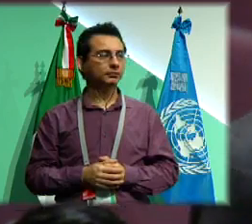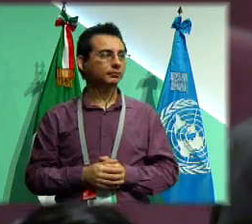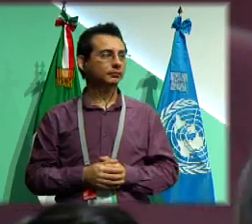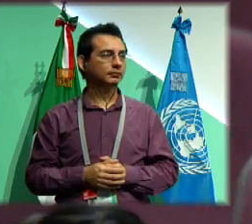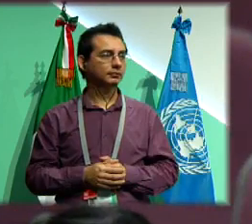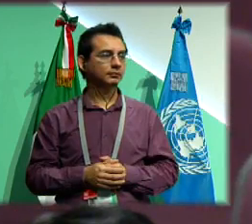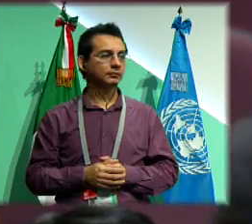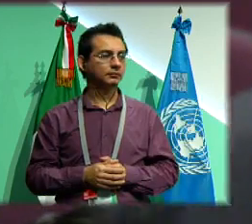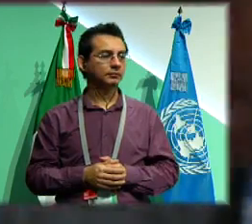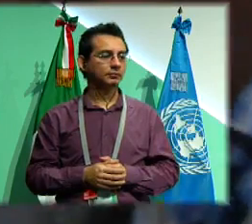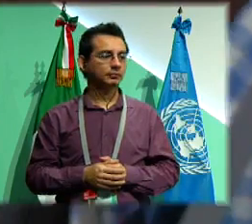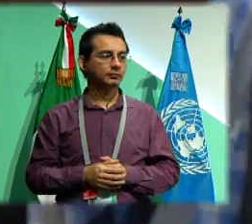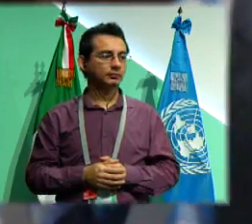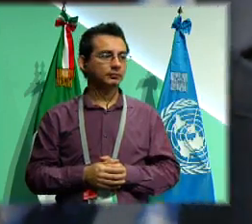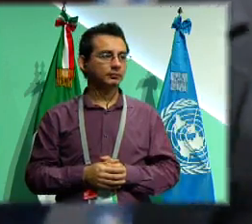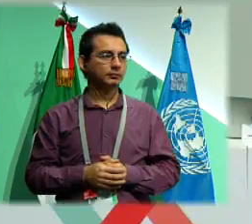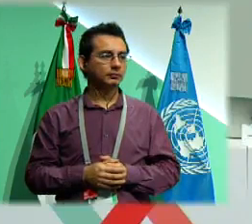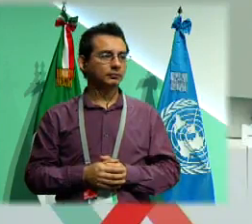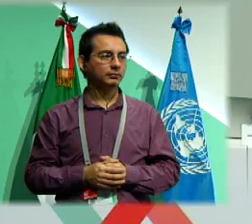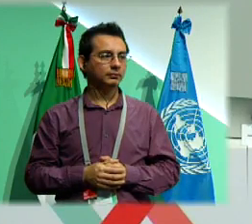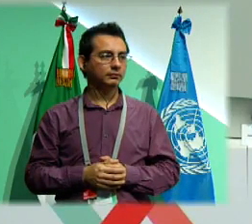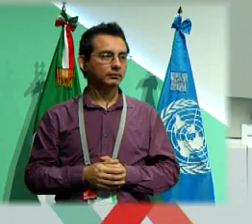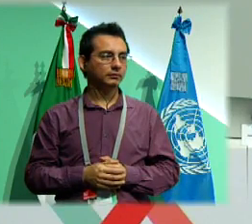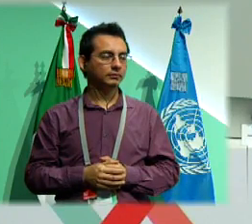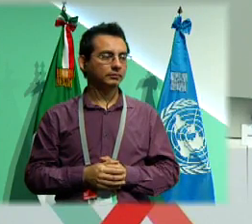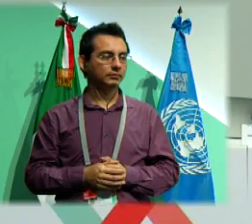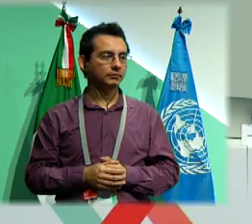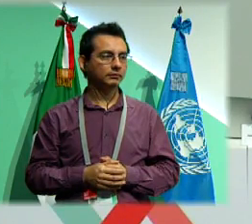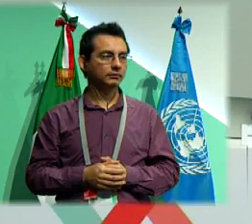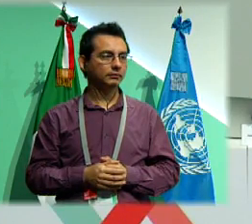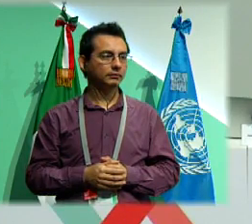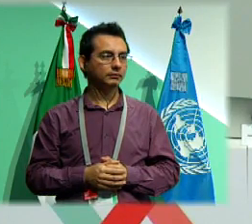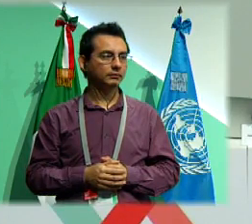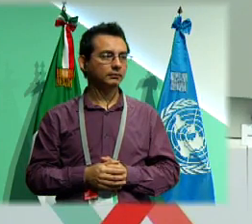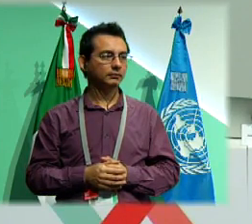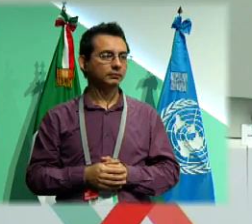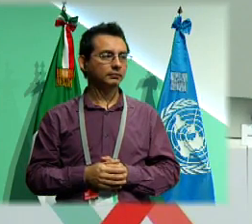Est-ce que vous voulez utiliser mon micro? Venez devant si vous voulez.